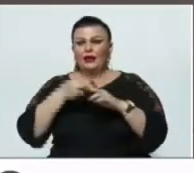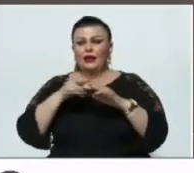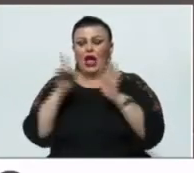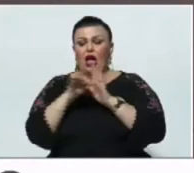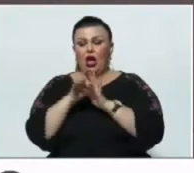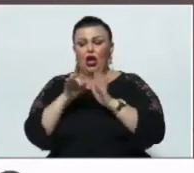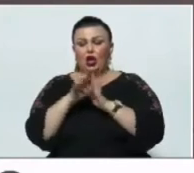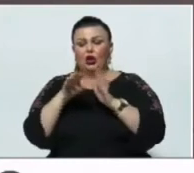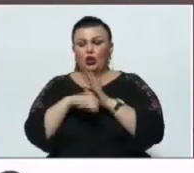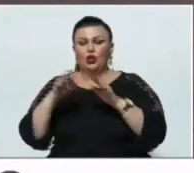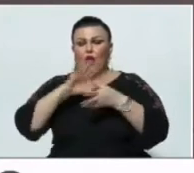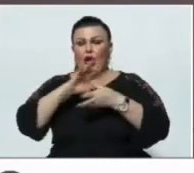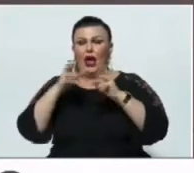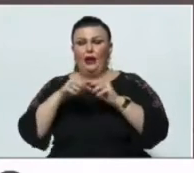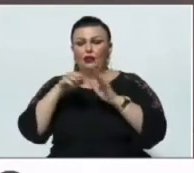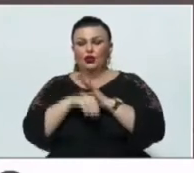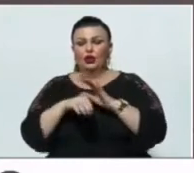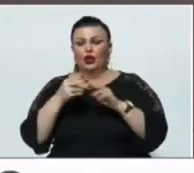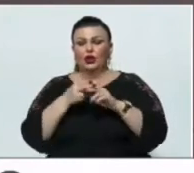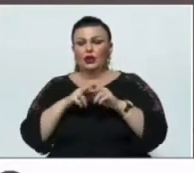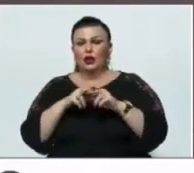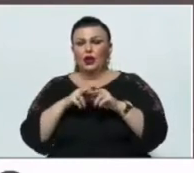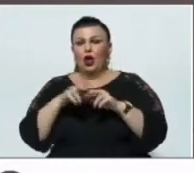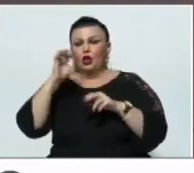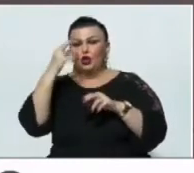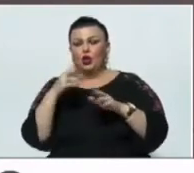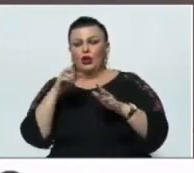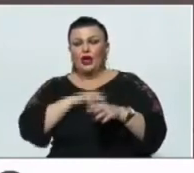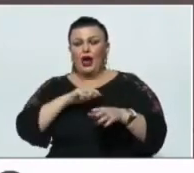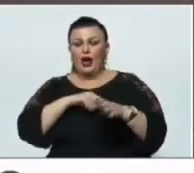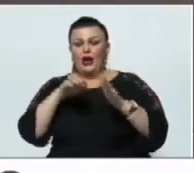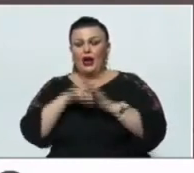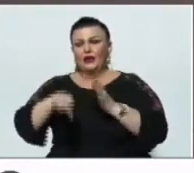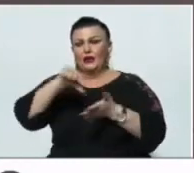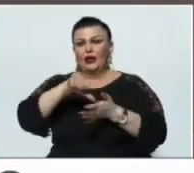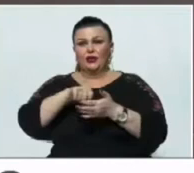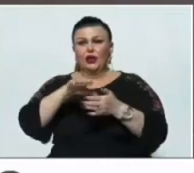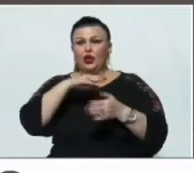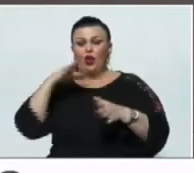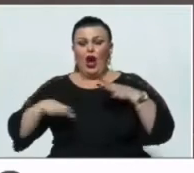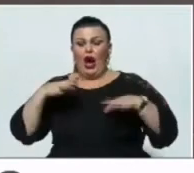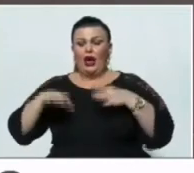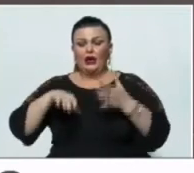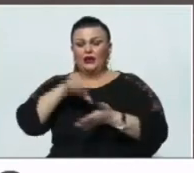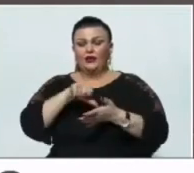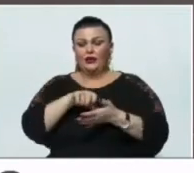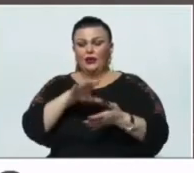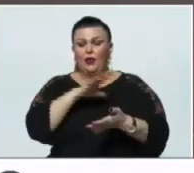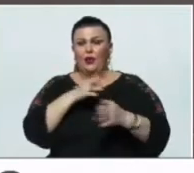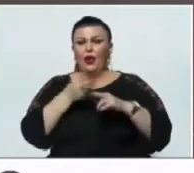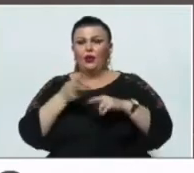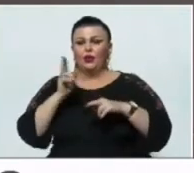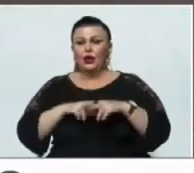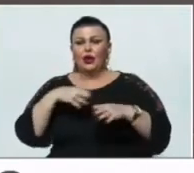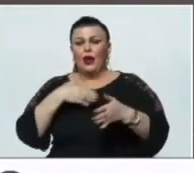elektron resurslarda, həmçinin müəyyən sosial xarakterli tədbirlərin keçirilməsində çox aktiv iştirak etmişdilər. Ona görə mən